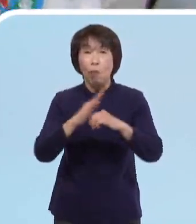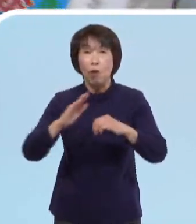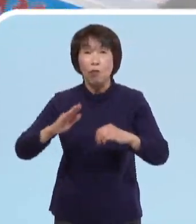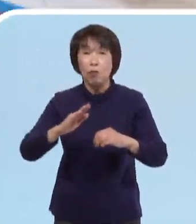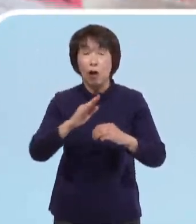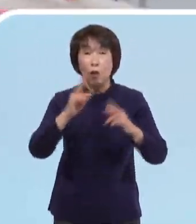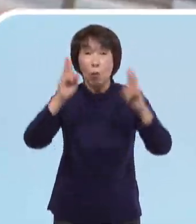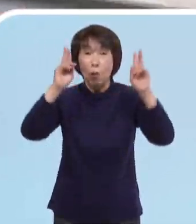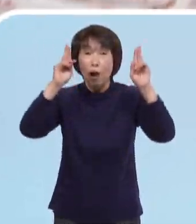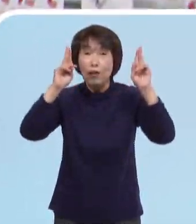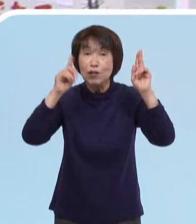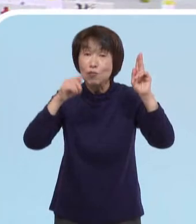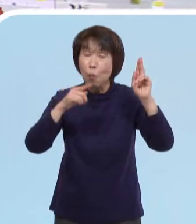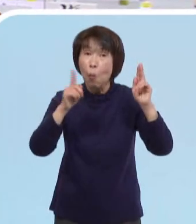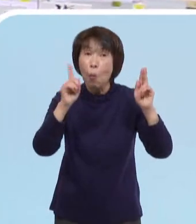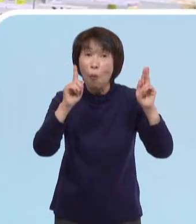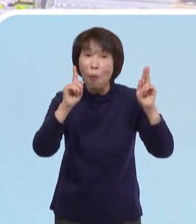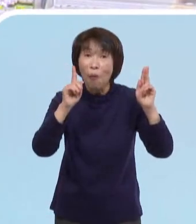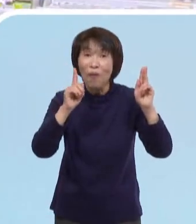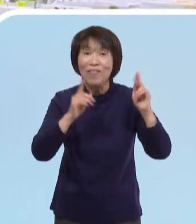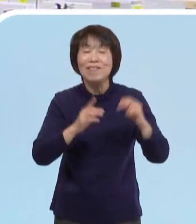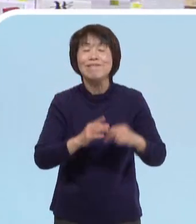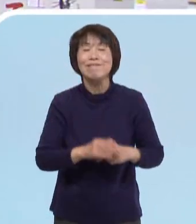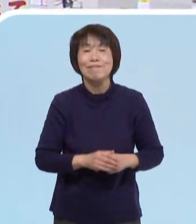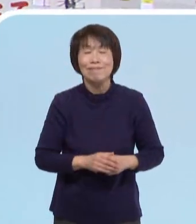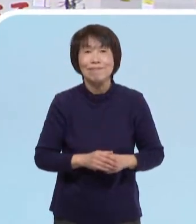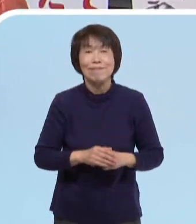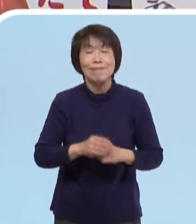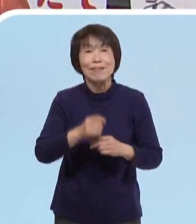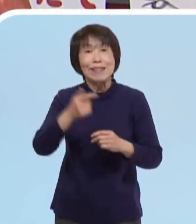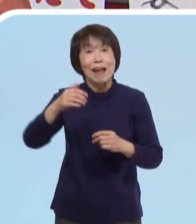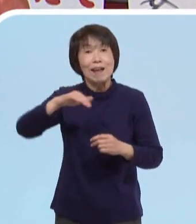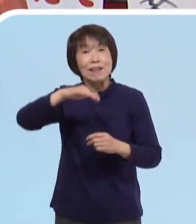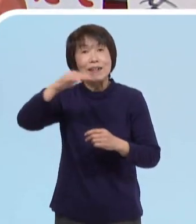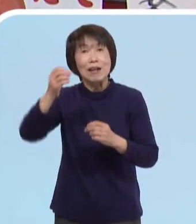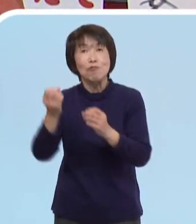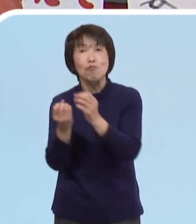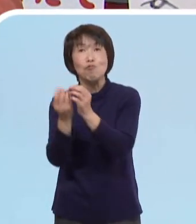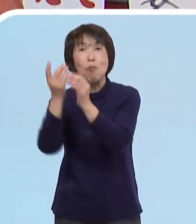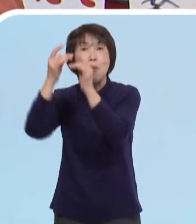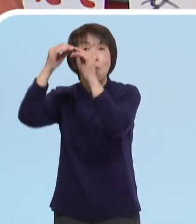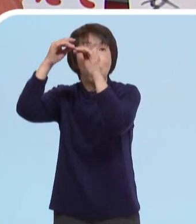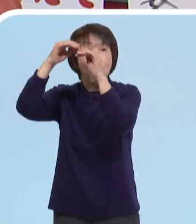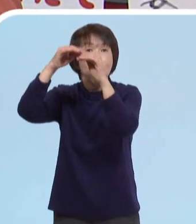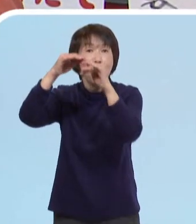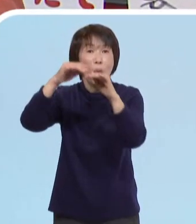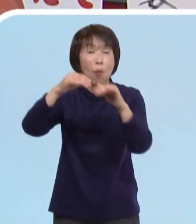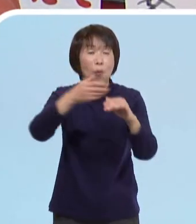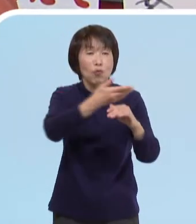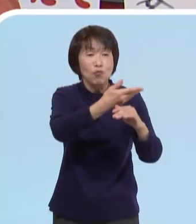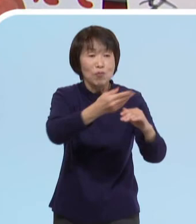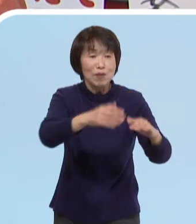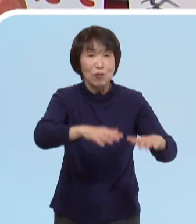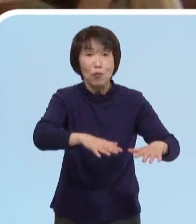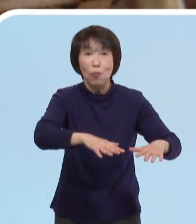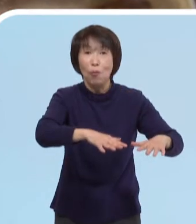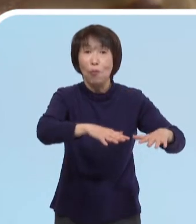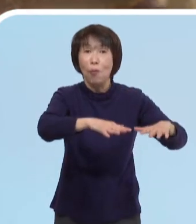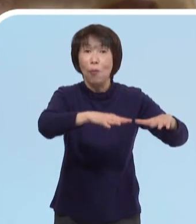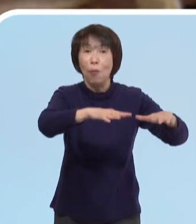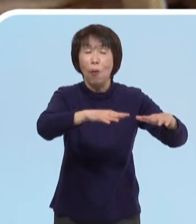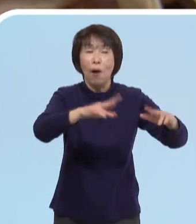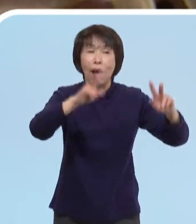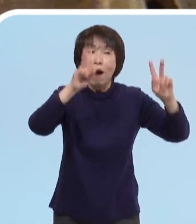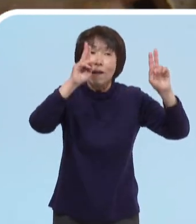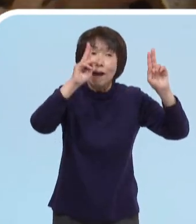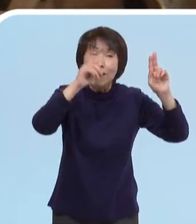浜坂のカニはどんな特徴があるんですか？ 大山の火山灰が堆積して、